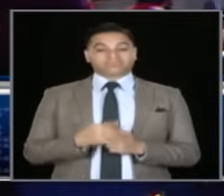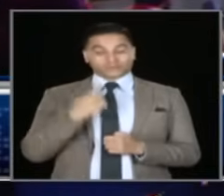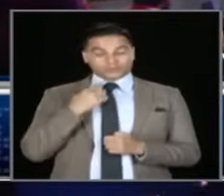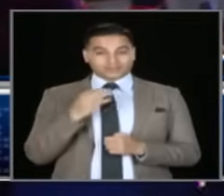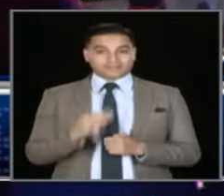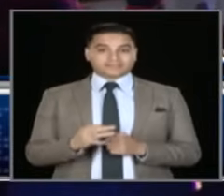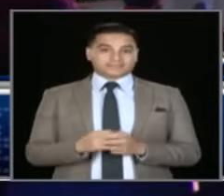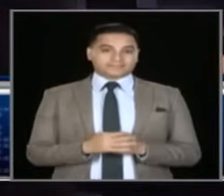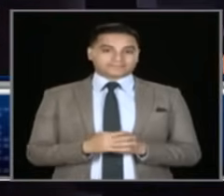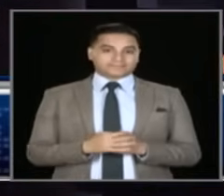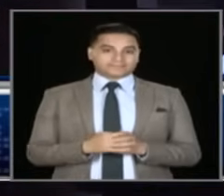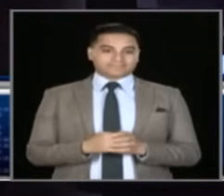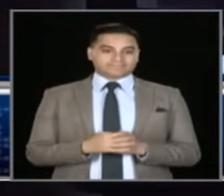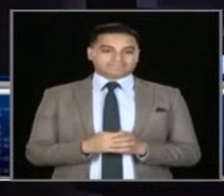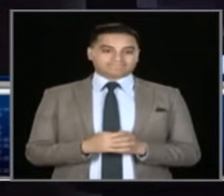جدا.